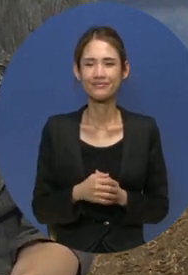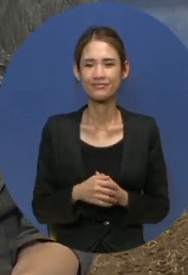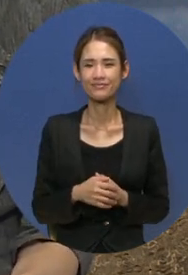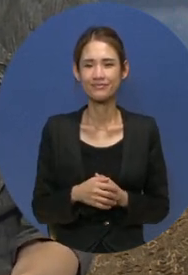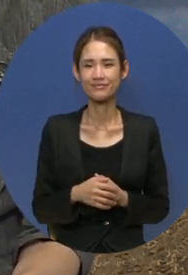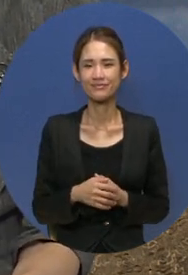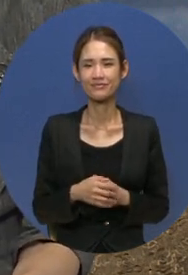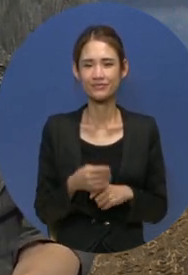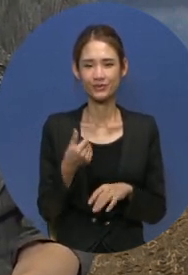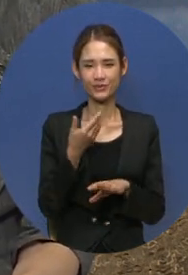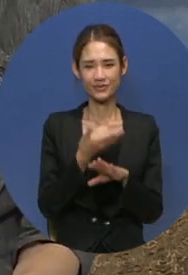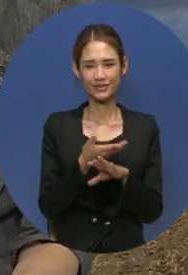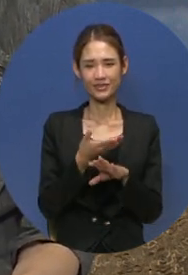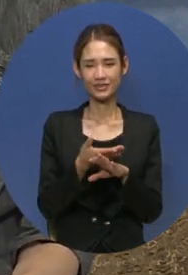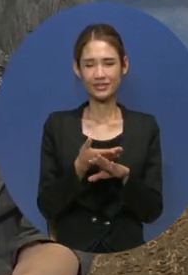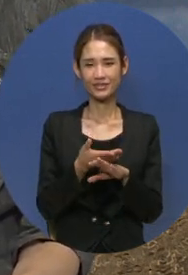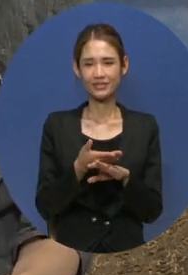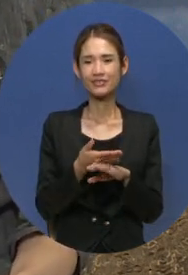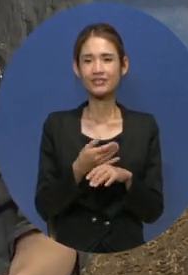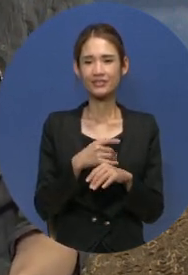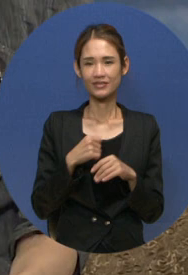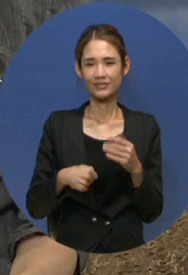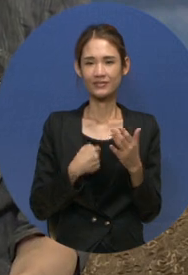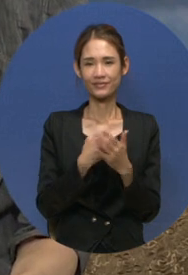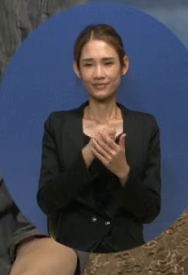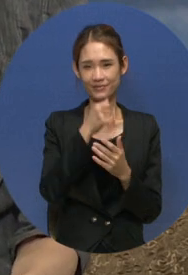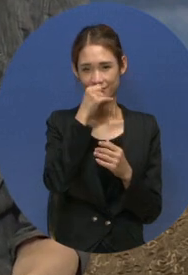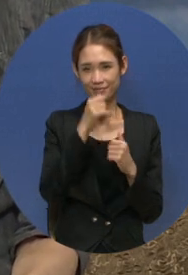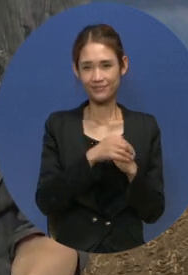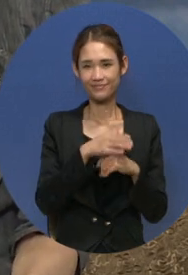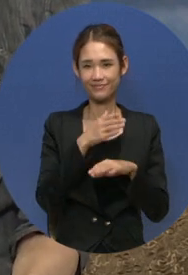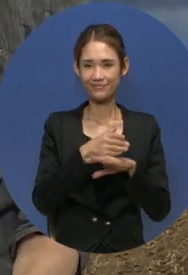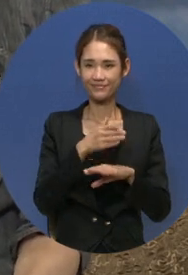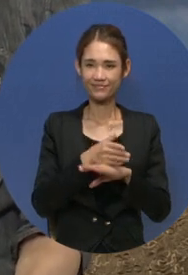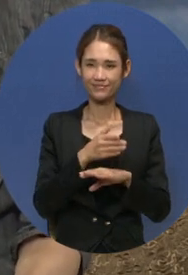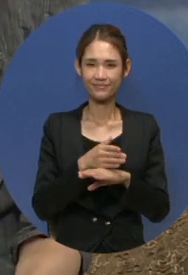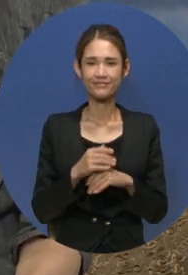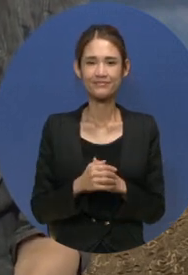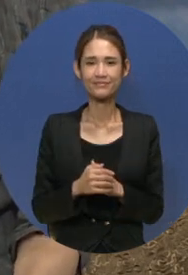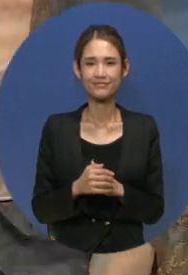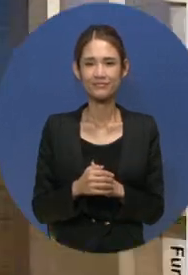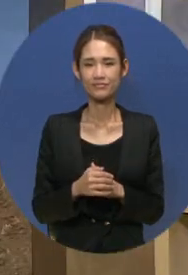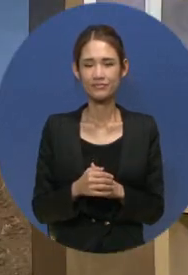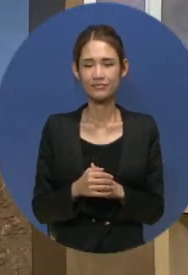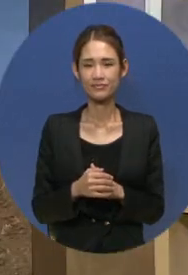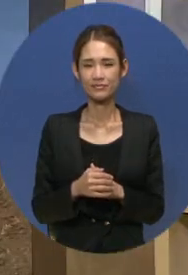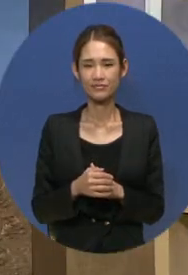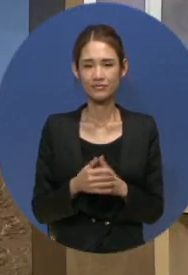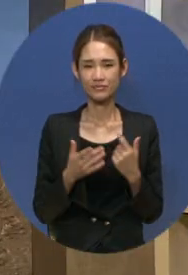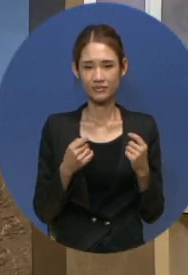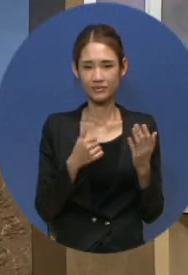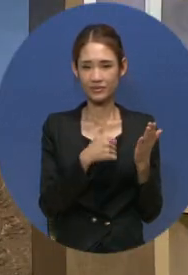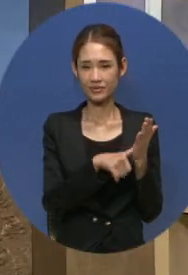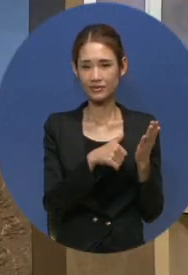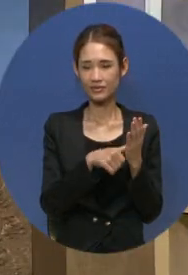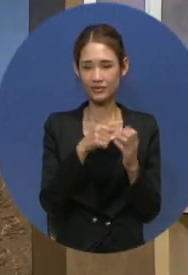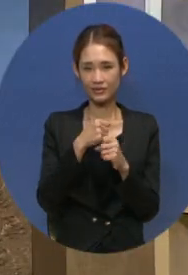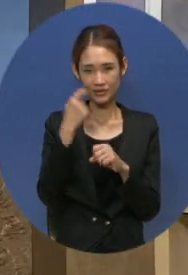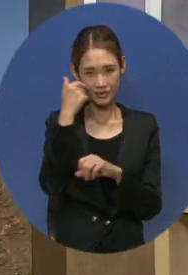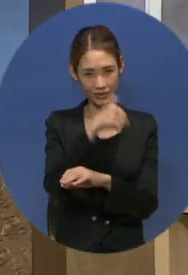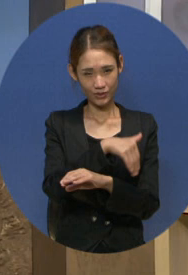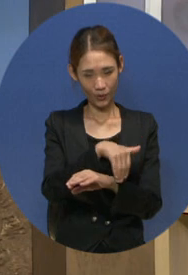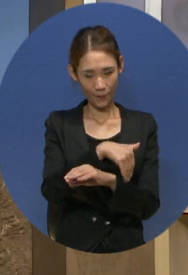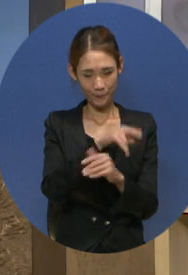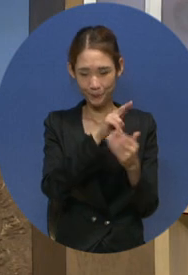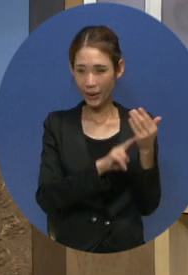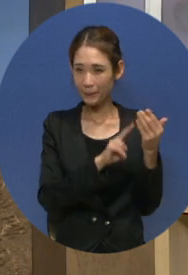아, 남다른 또 포스가 있으셨어요. 아, 고맙습니다. 근데 그런 이런 상품을 또